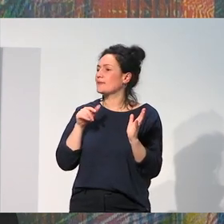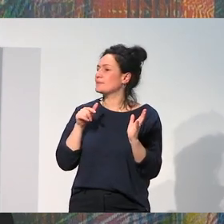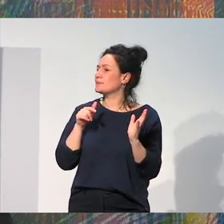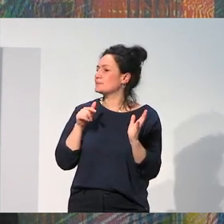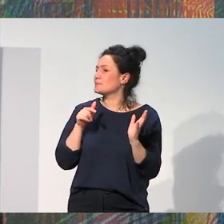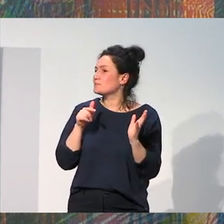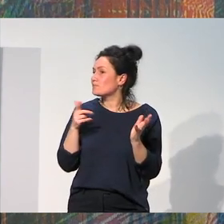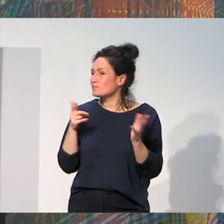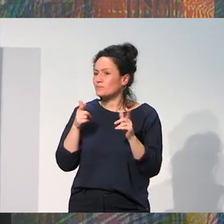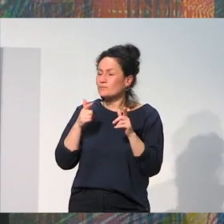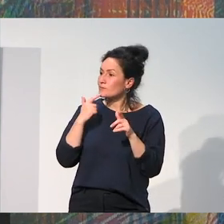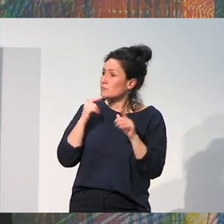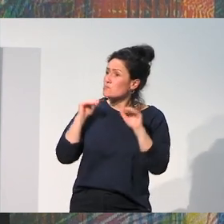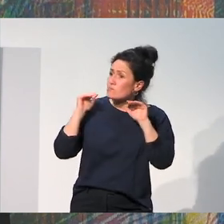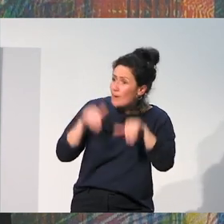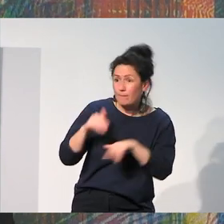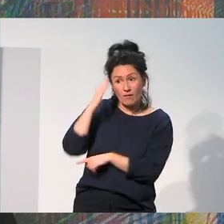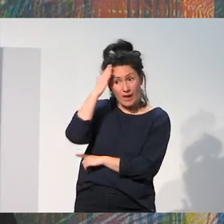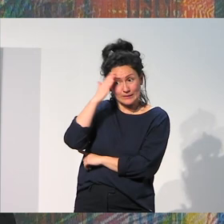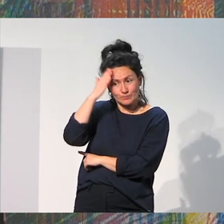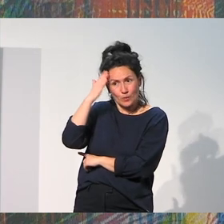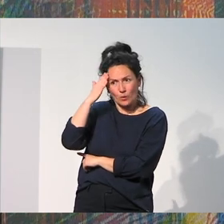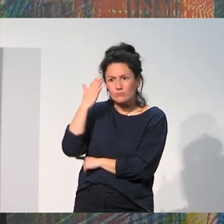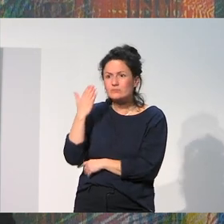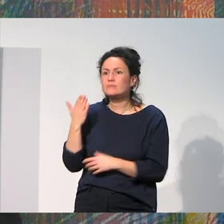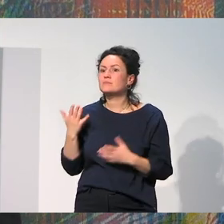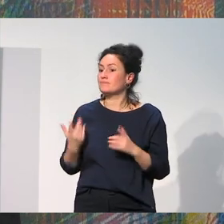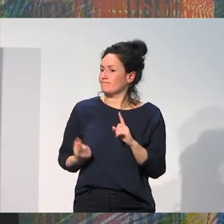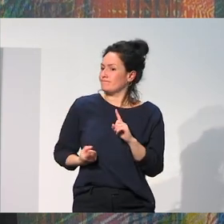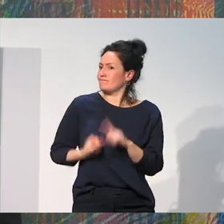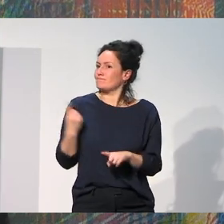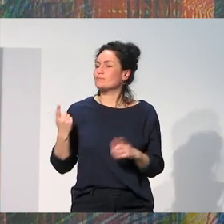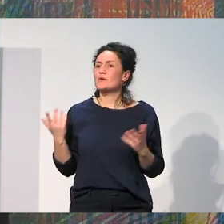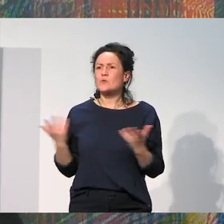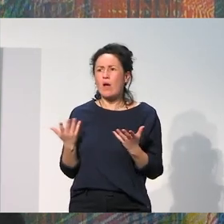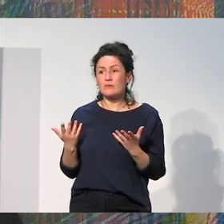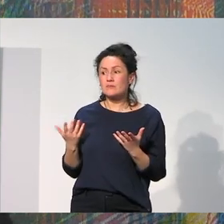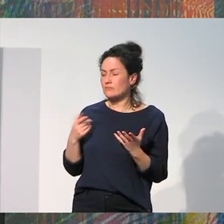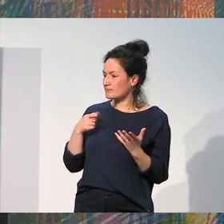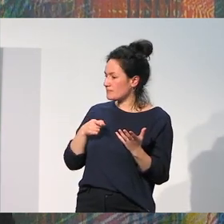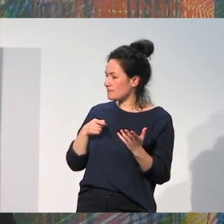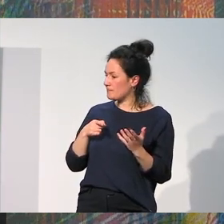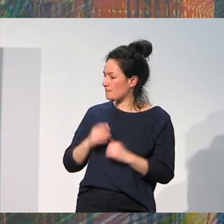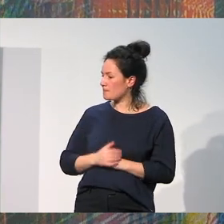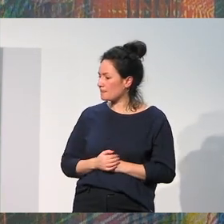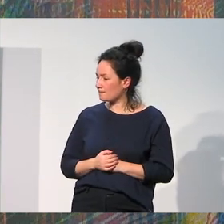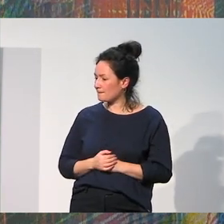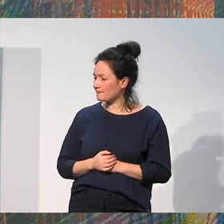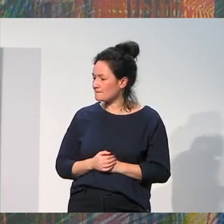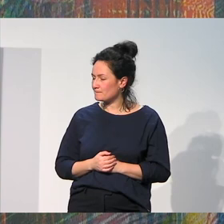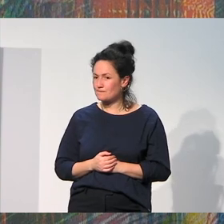peut-être, finalement, y compris avec les animaux d'ailleurs, la vraie question éthique, elle doit reposer